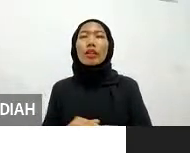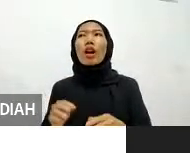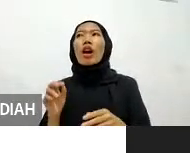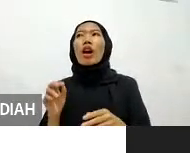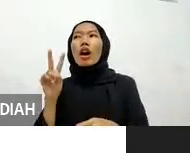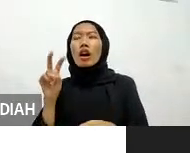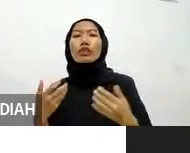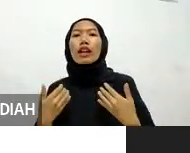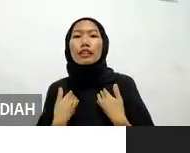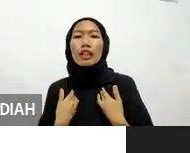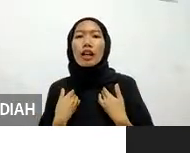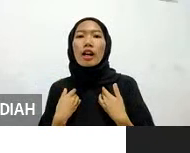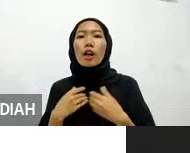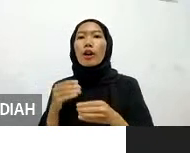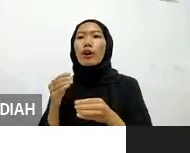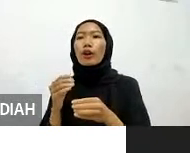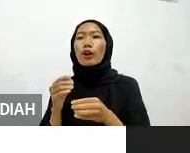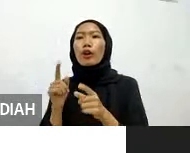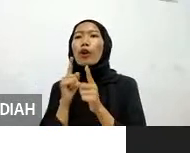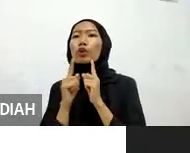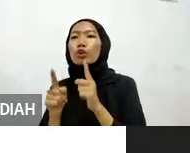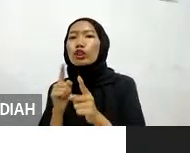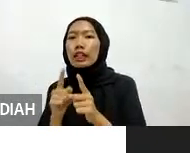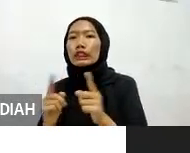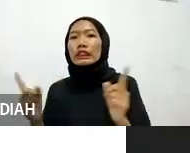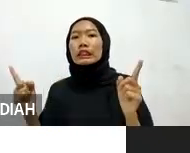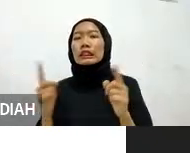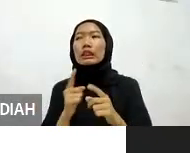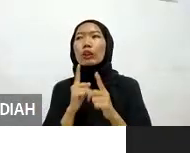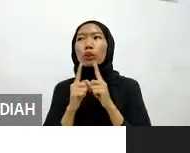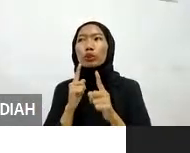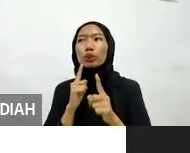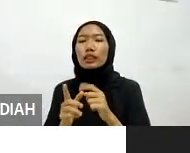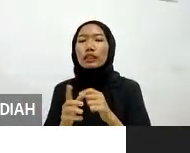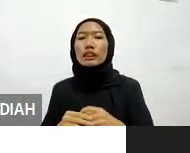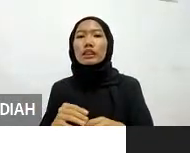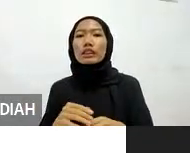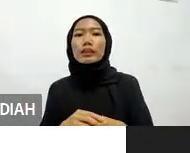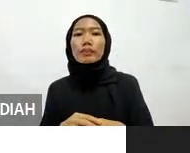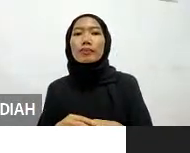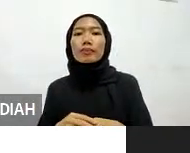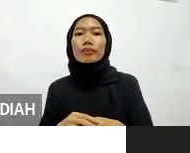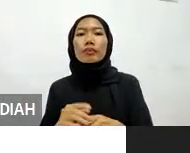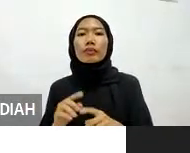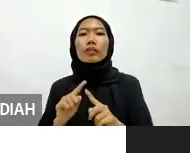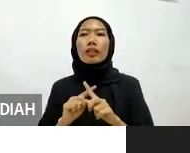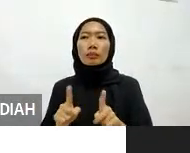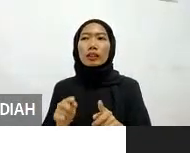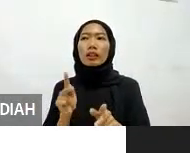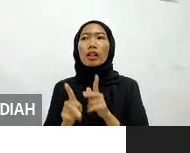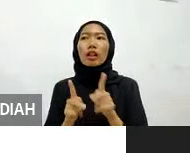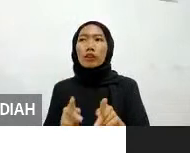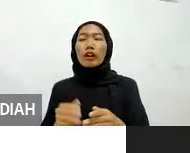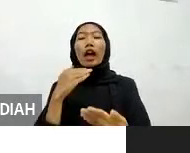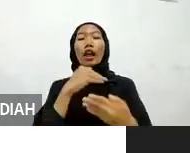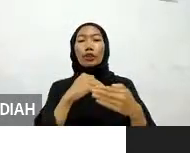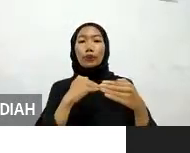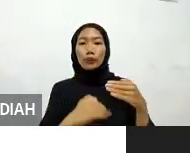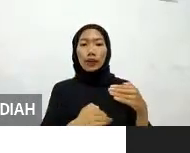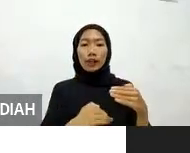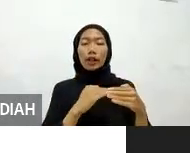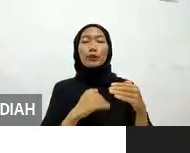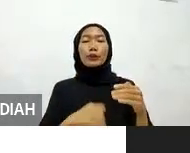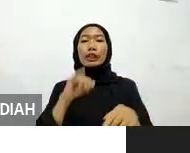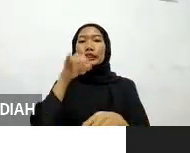yakin Komisi Nasional juga sudah banyak mengadvokasi gitu ya. Tapi melihat peraturan JKN yang saat studi